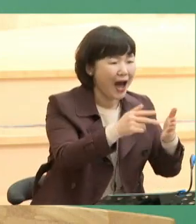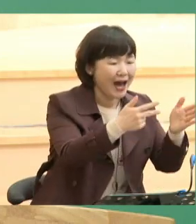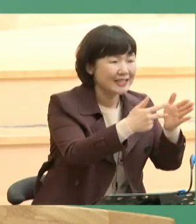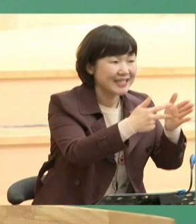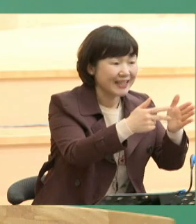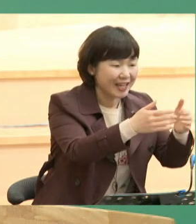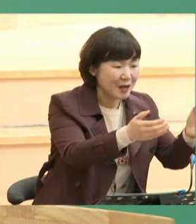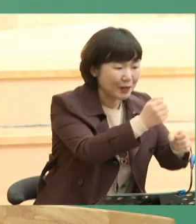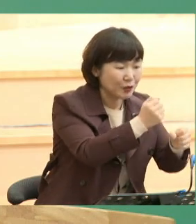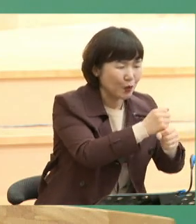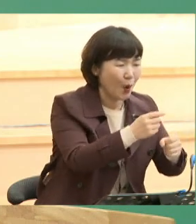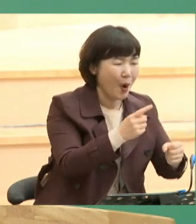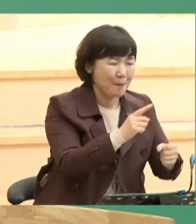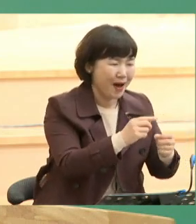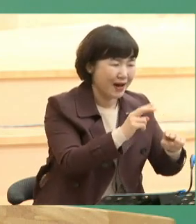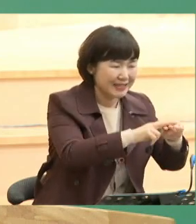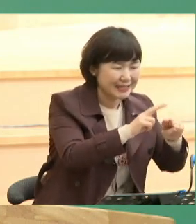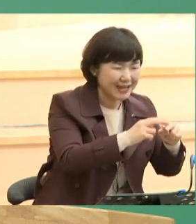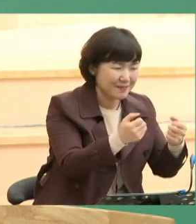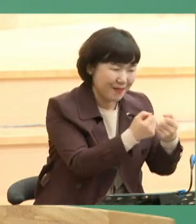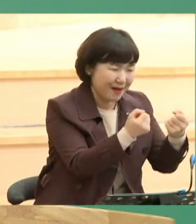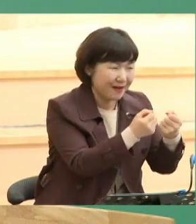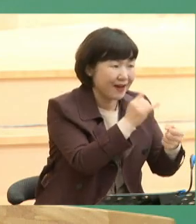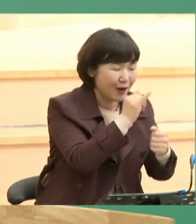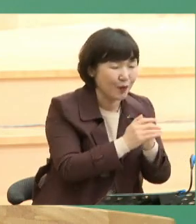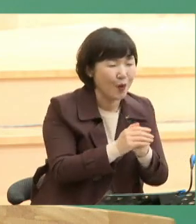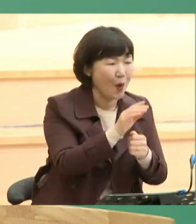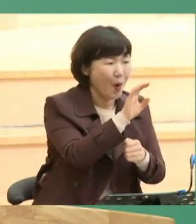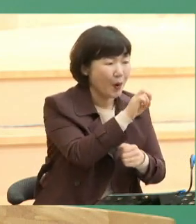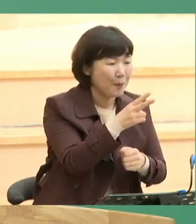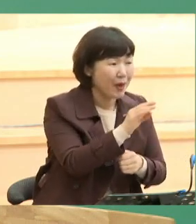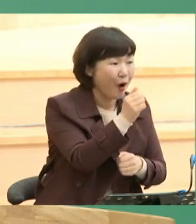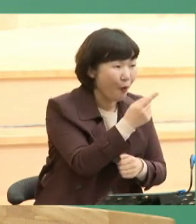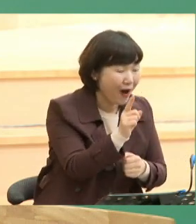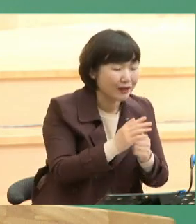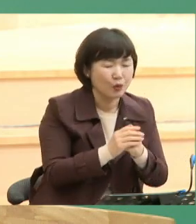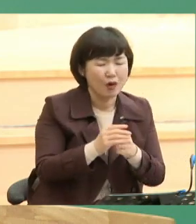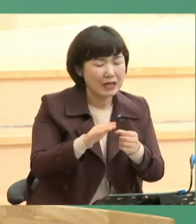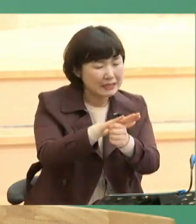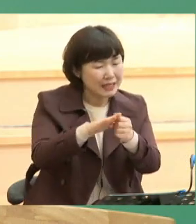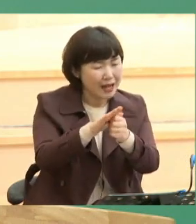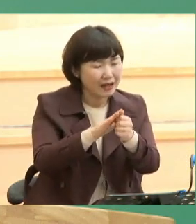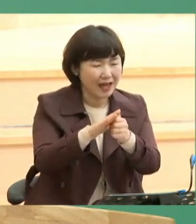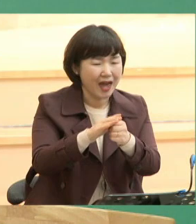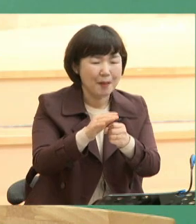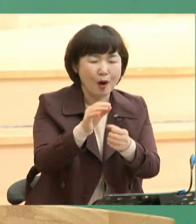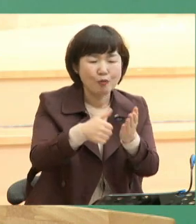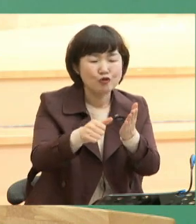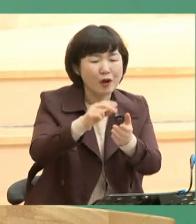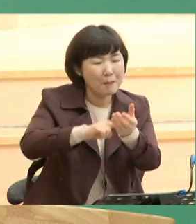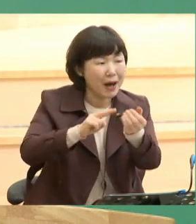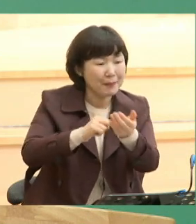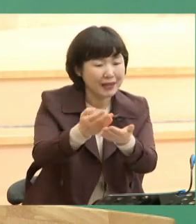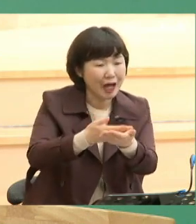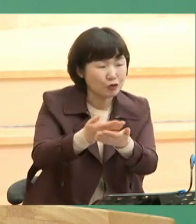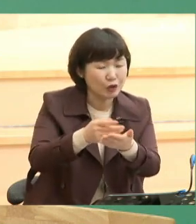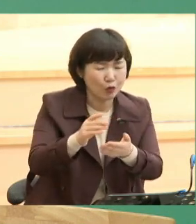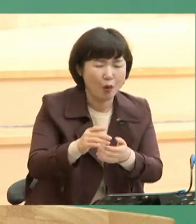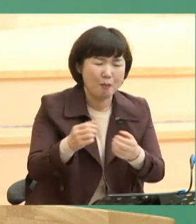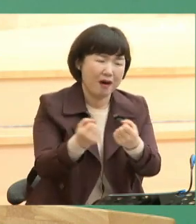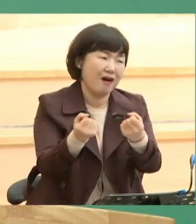자리 다툼 울 평화 제당 사랑의 바자회 라고 만들어 놓고 서로 다 토 교회